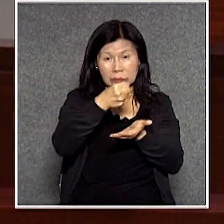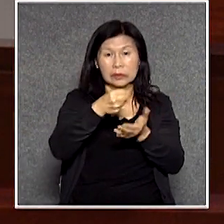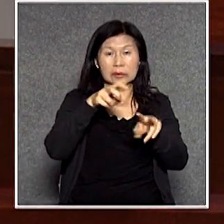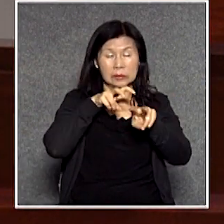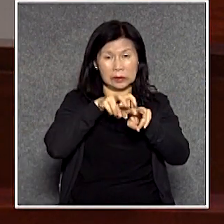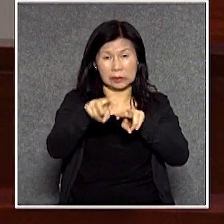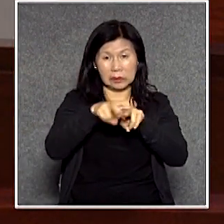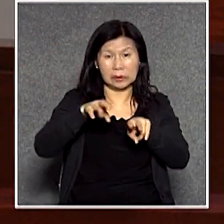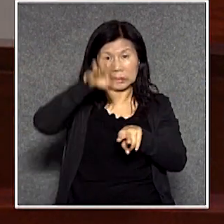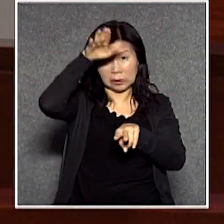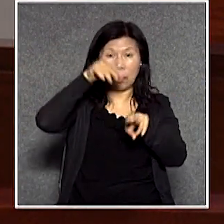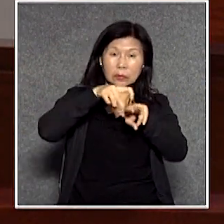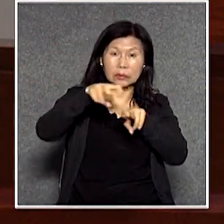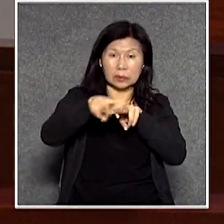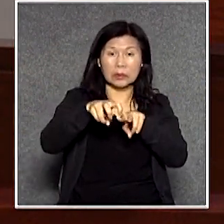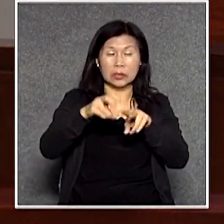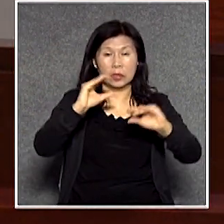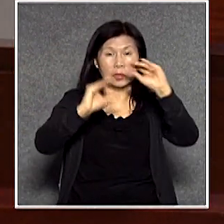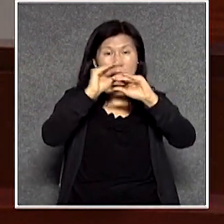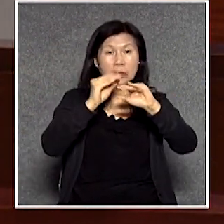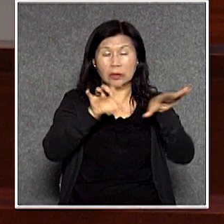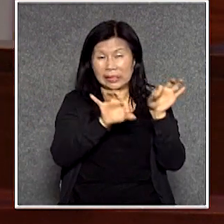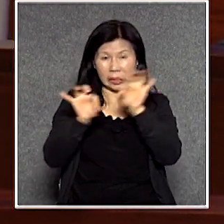這個高鐵工程延誤，